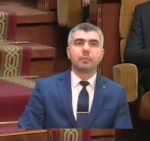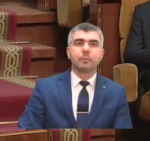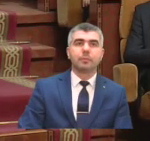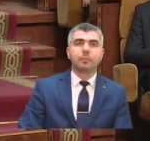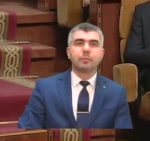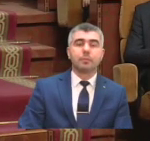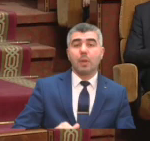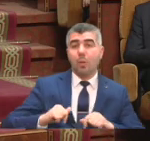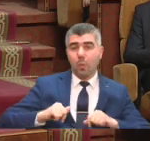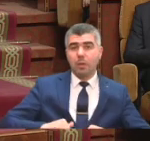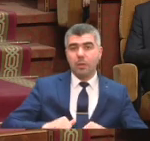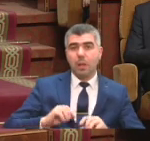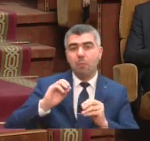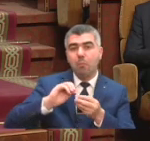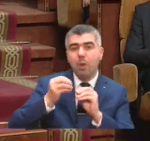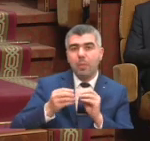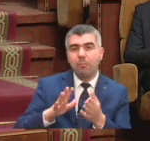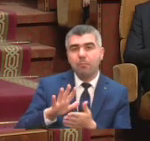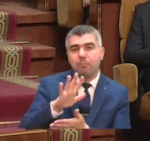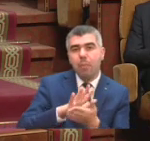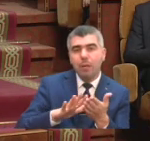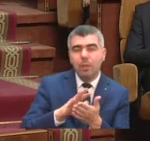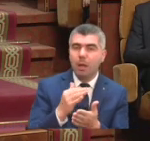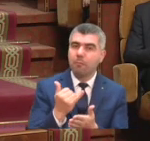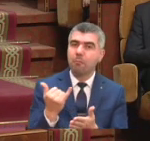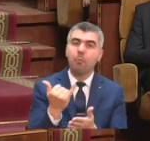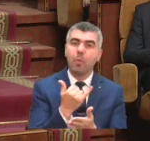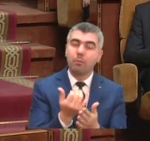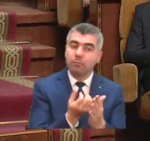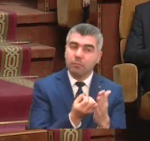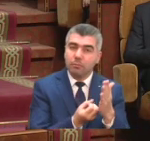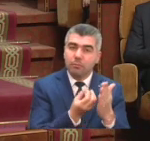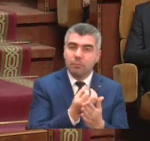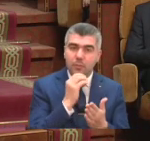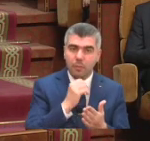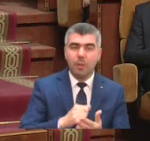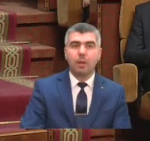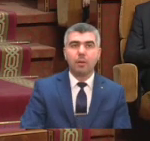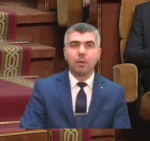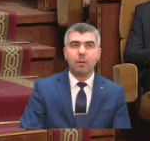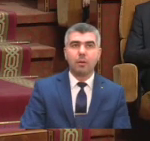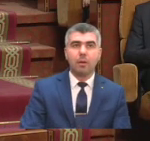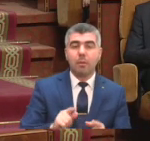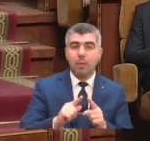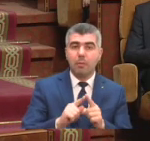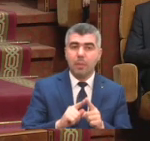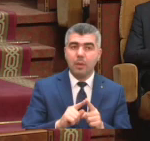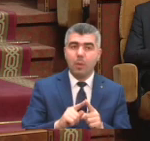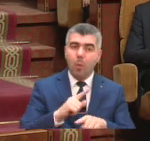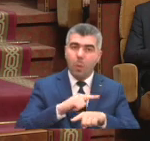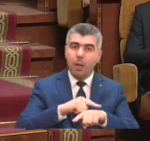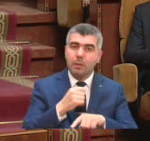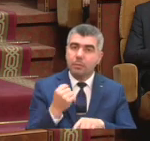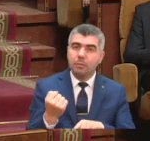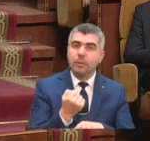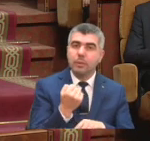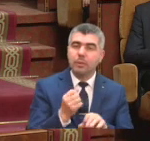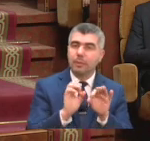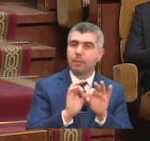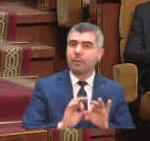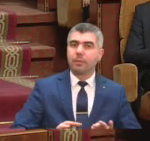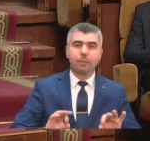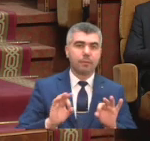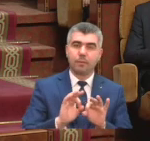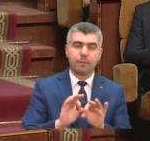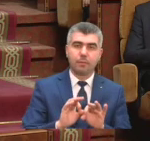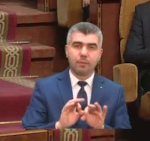الوزيرة، طرحنا هذا الإشكال، هذا الموضوع، باش نأكدوا على الأهمية ديالو، لأن هذا الإشكال لا يحتمل المزيد من التأخير، لأنه ما